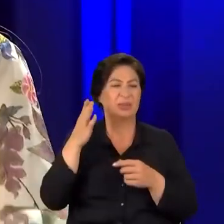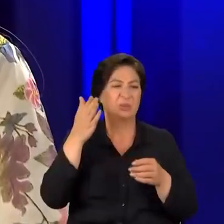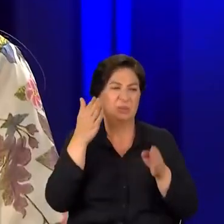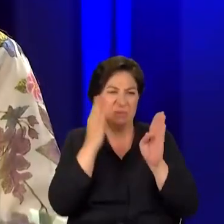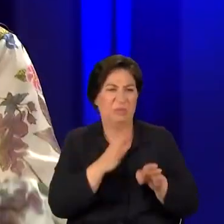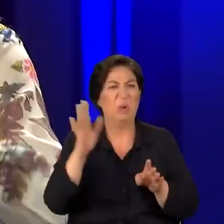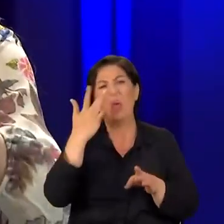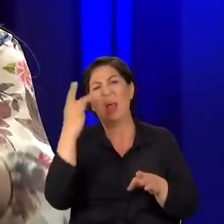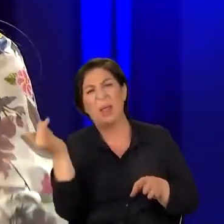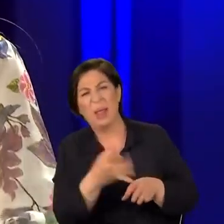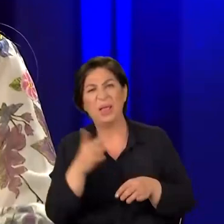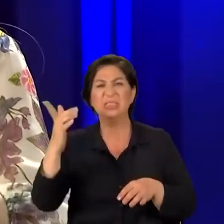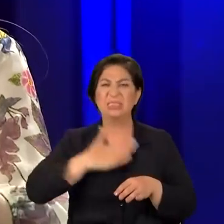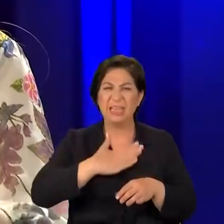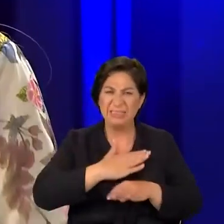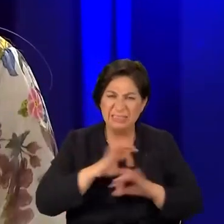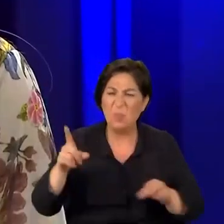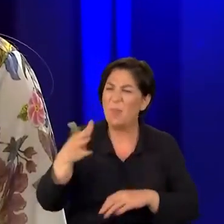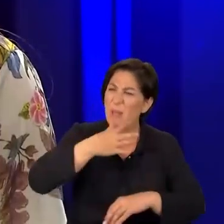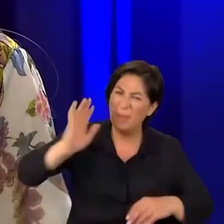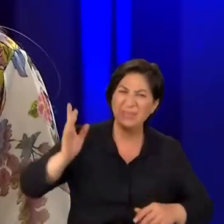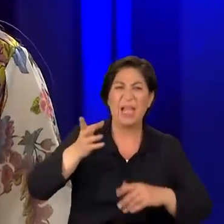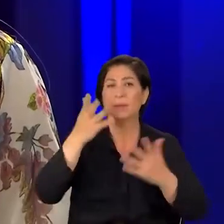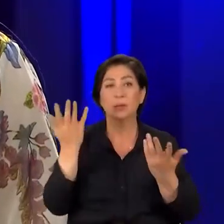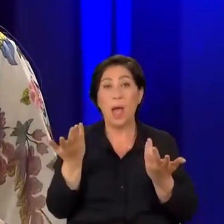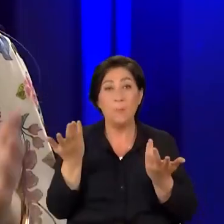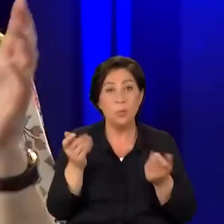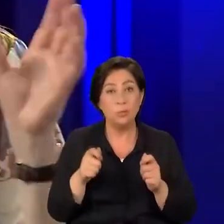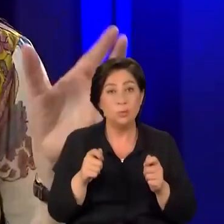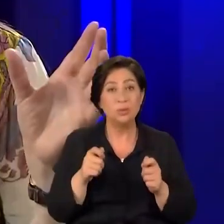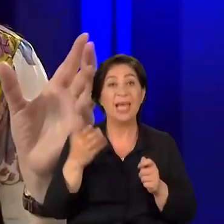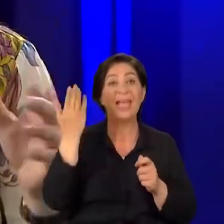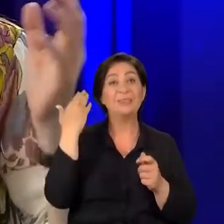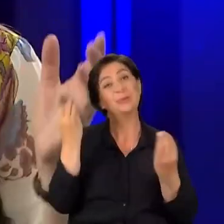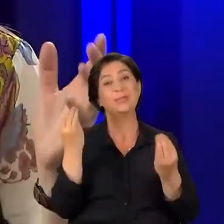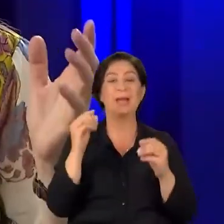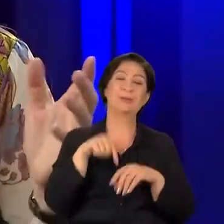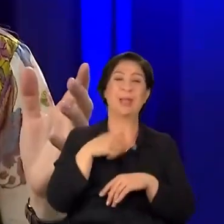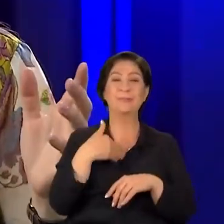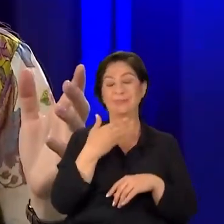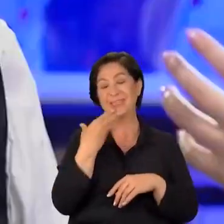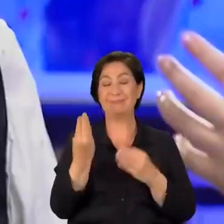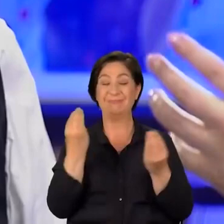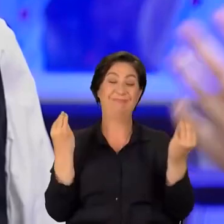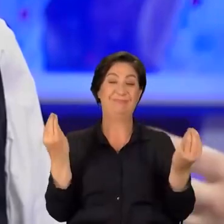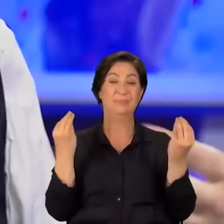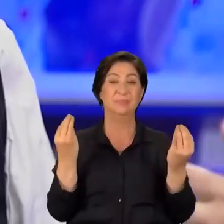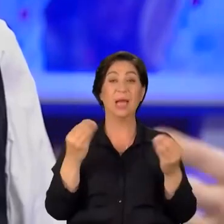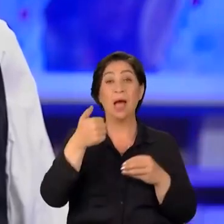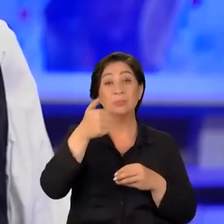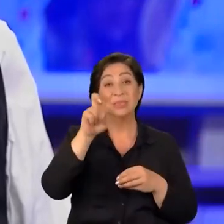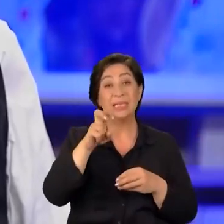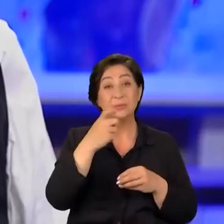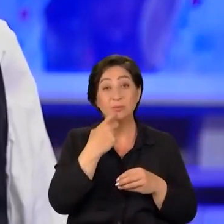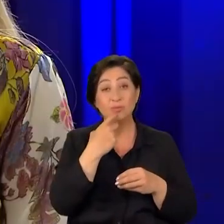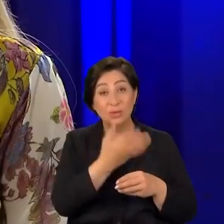onlar liyakatsiz, onlar şunu bilmez, onlar bunu bilmez. Ne yapıyoruz? Eski güzel günler, bizim gençliğimiz ne harikaydı. 68